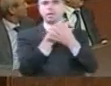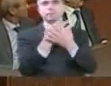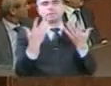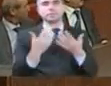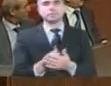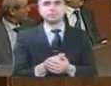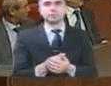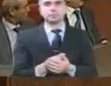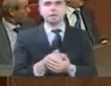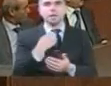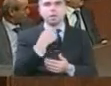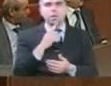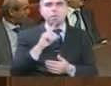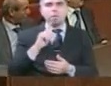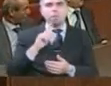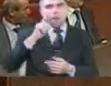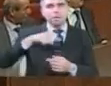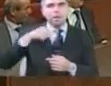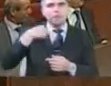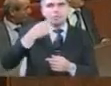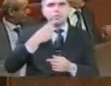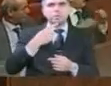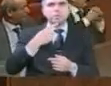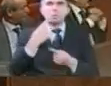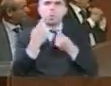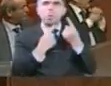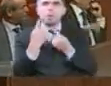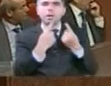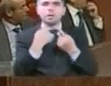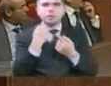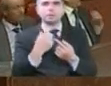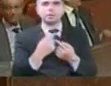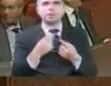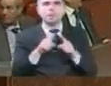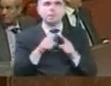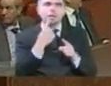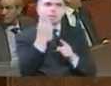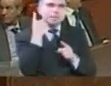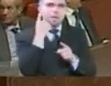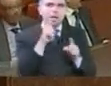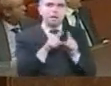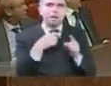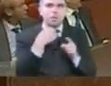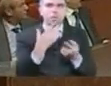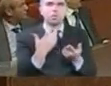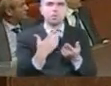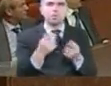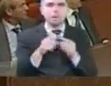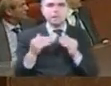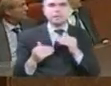واحد النهار سولت واحد المحاورين ديالي قلت لهم ملي قالوا لي هذا الشيء شنو هو الماده اللي